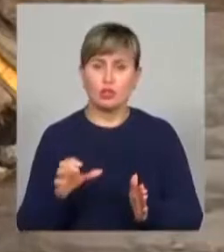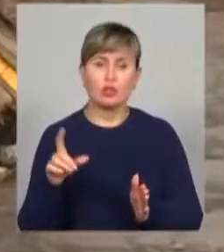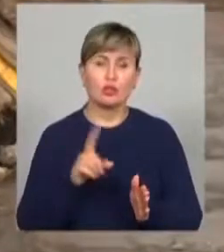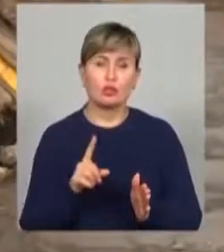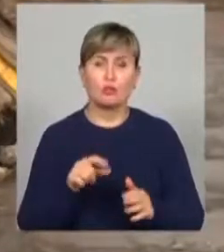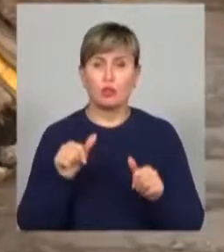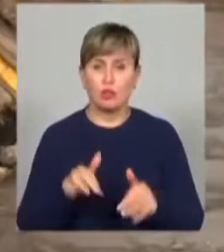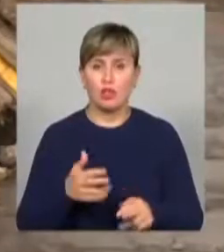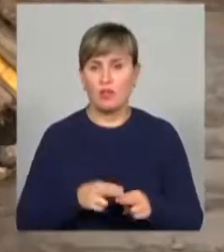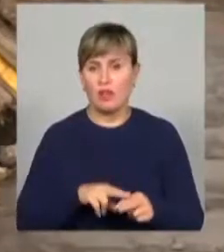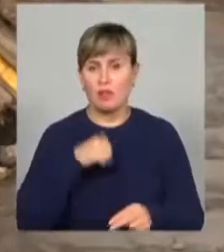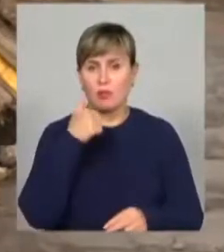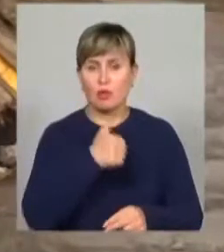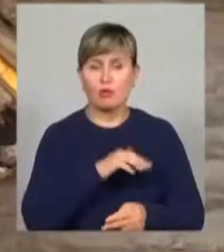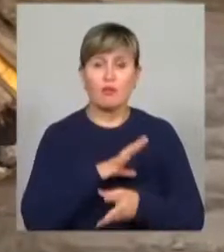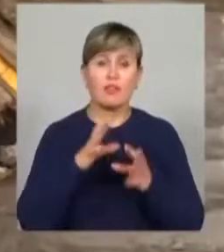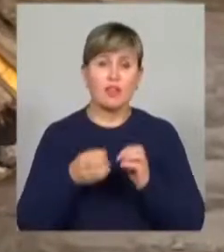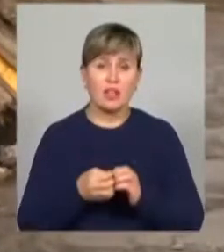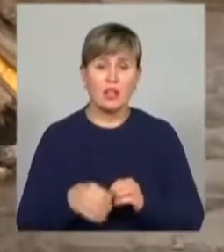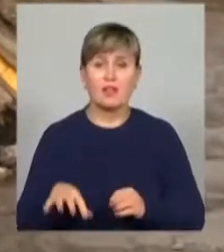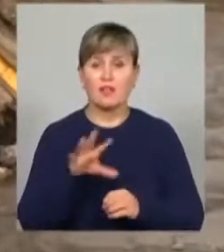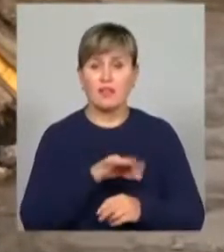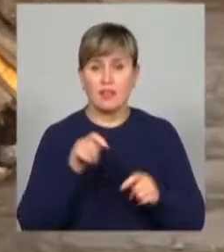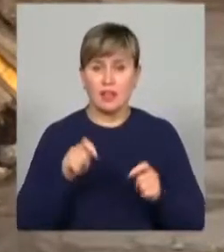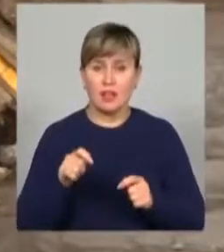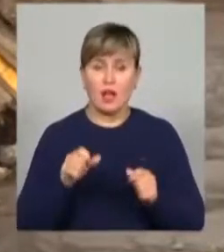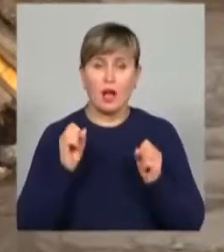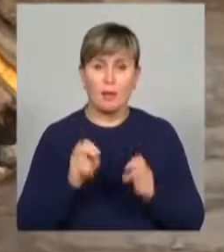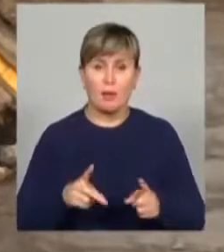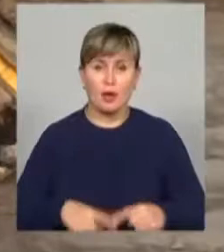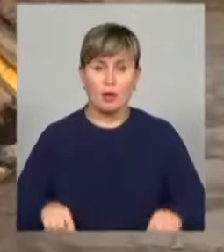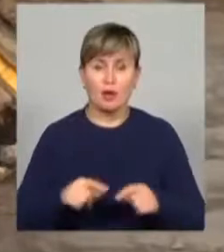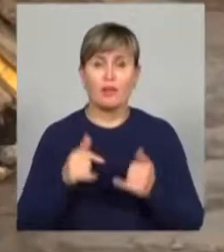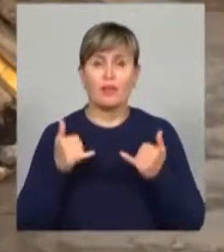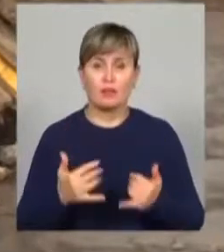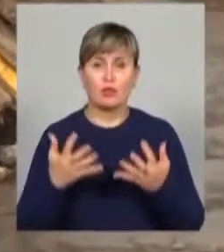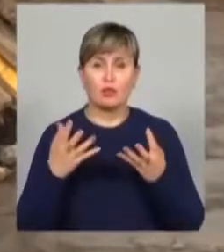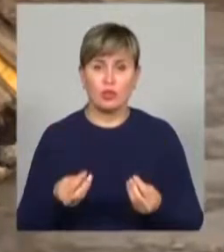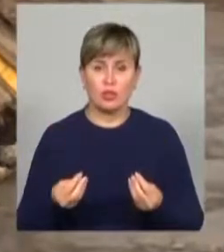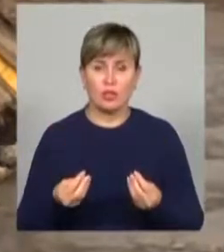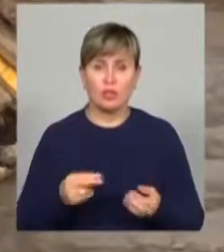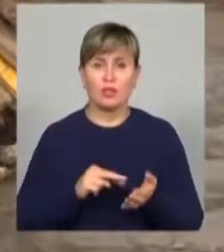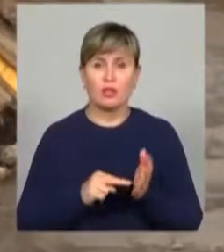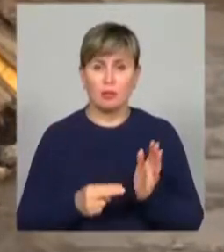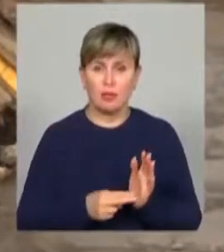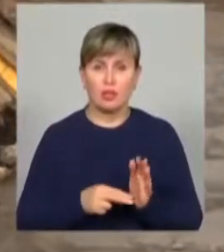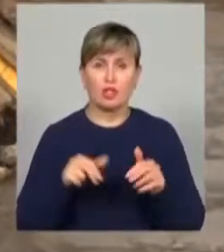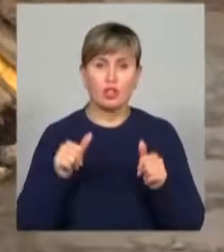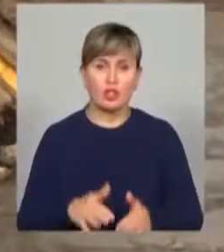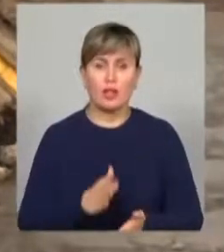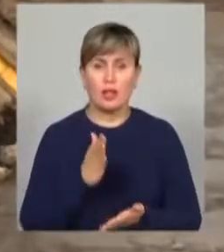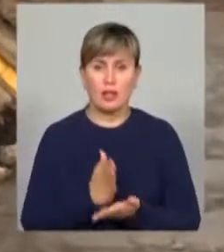решили в этом году в целом все поводка опасные участки на сегодняшний день запланированы решения есть